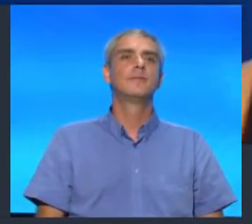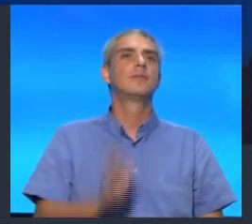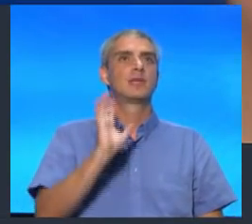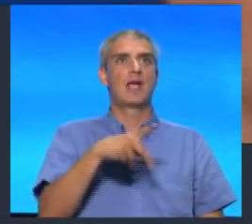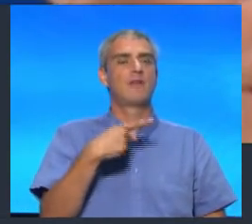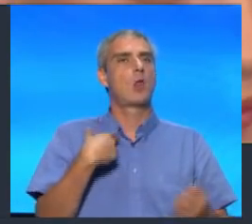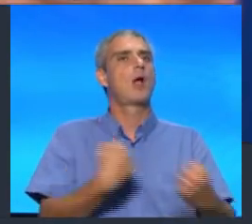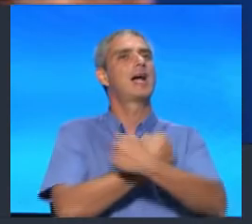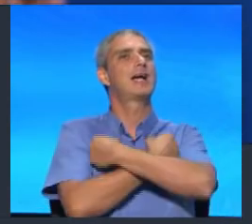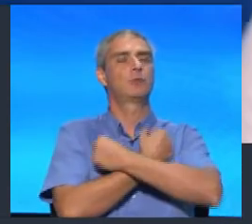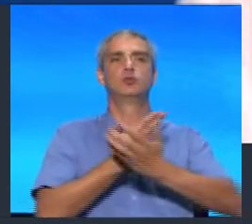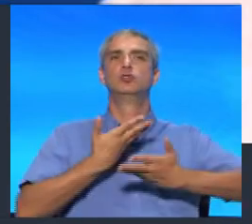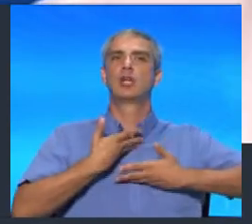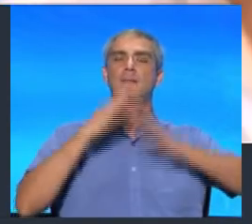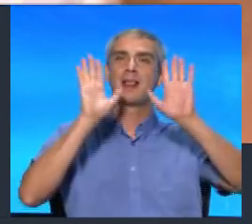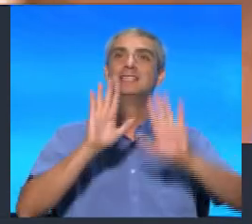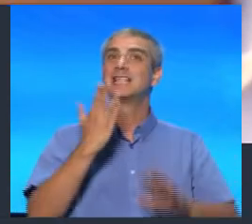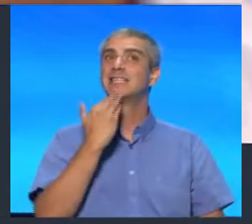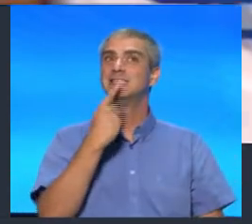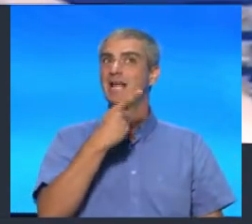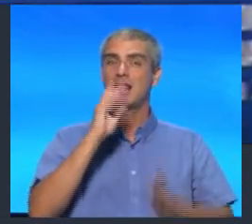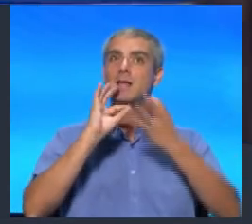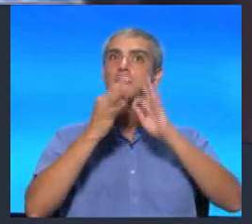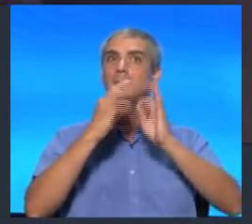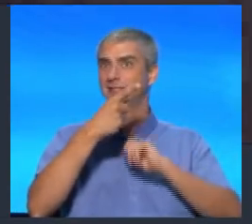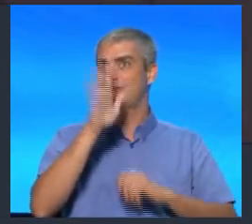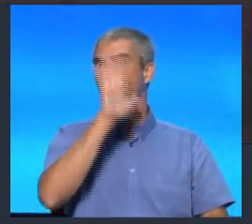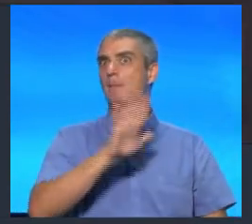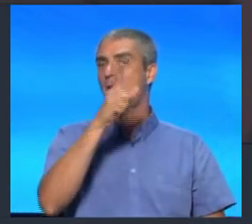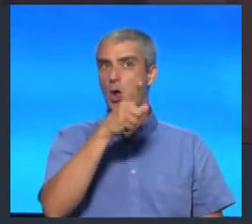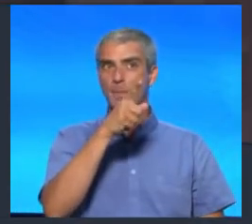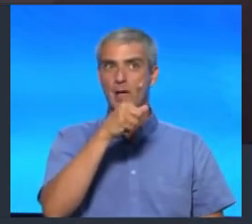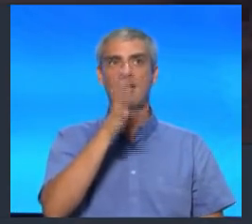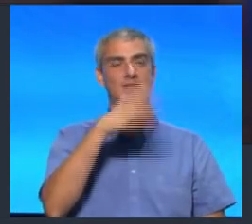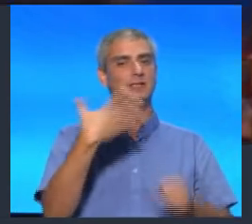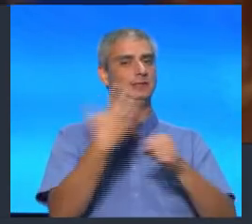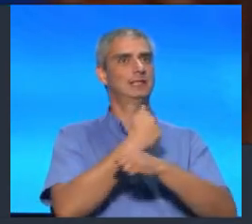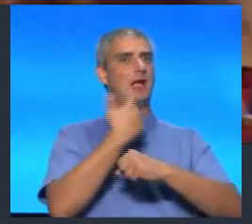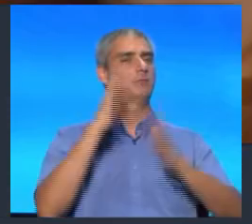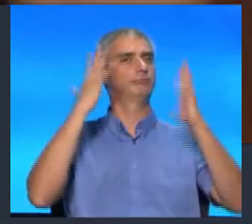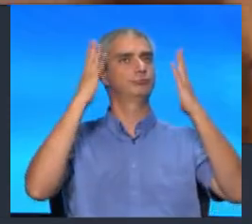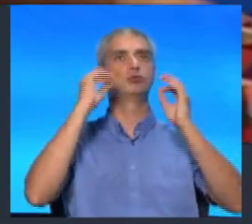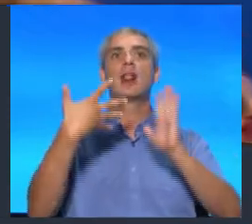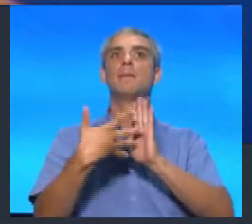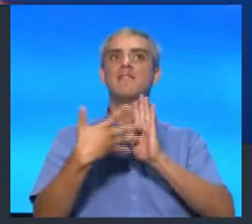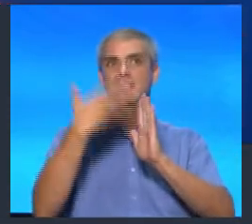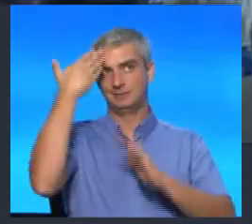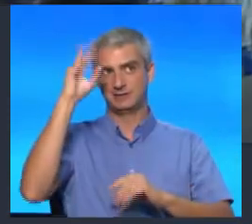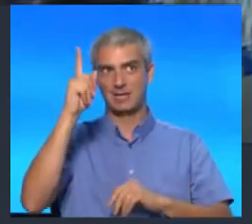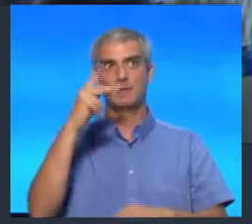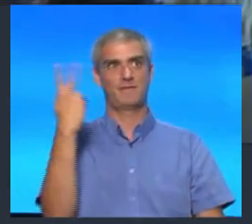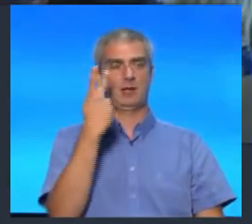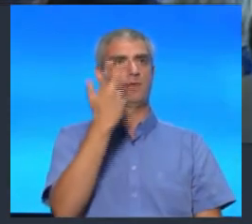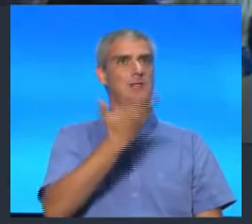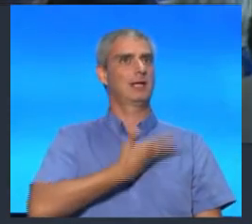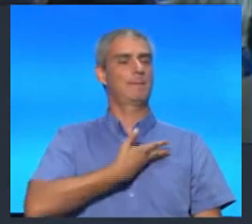החיבוק החם שקיבל הסרט הישראלי בפסטיבל האירופי, על אף שזכה לשבחי המבקרים הזרים וכאמור גרף